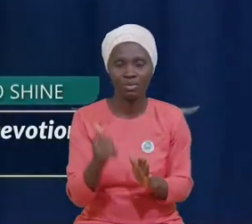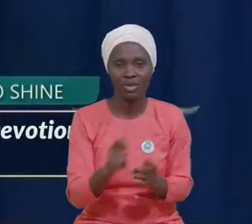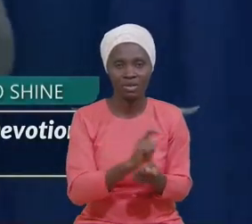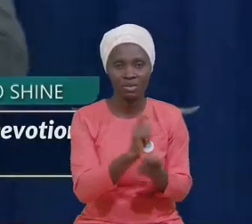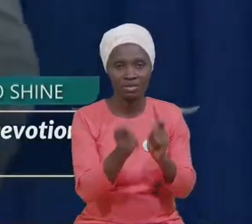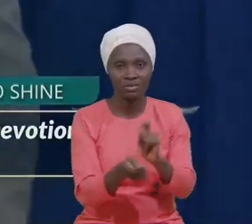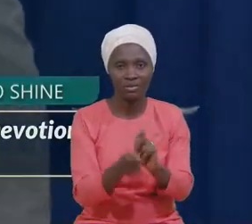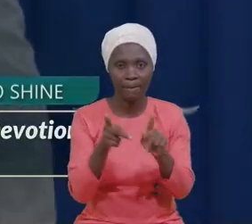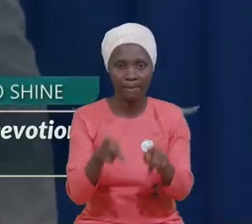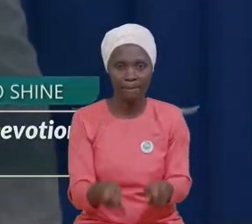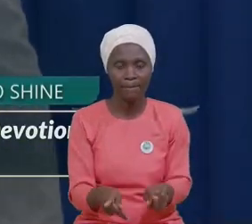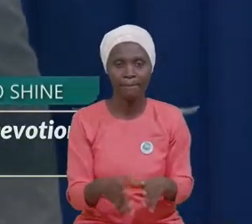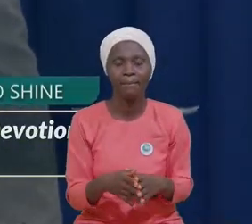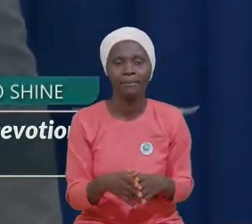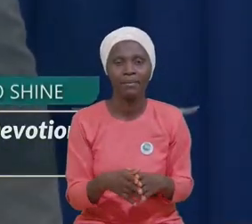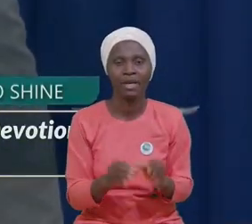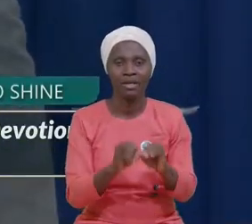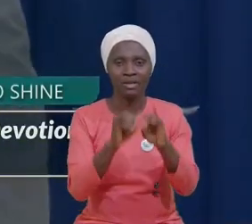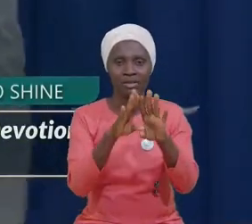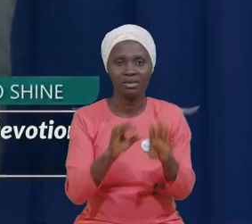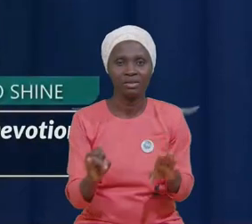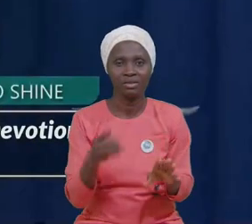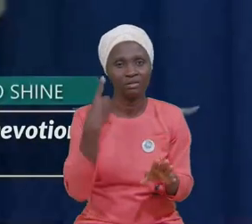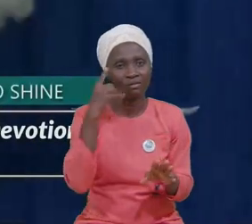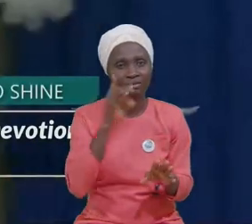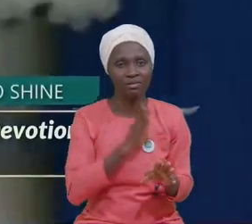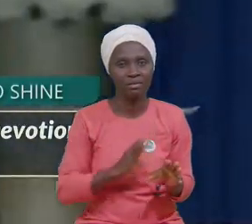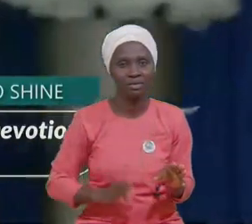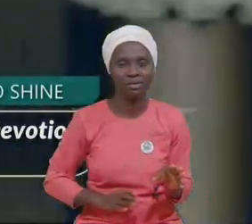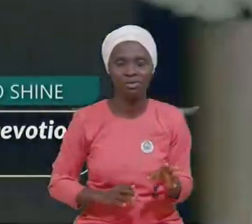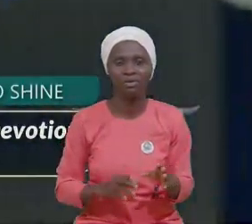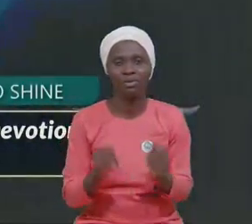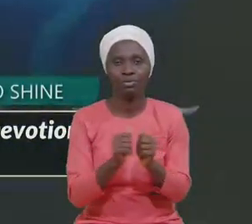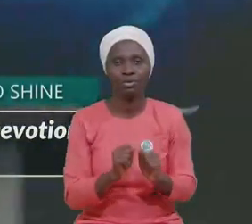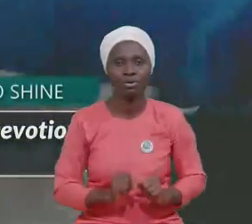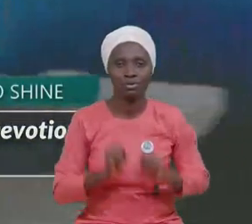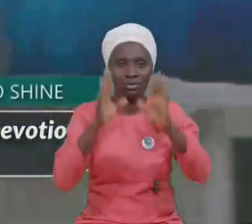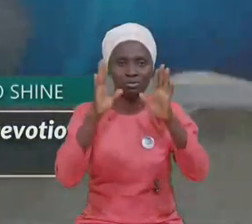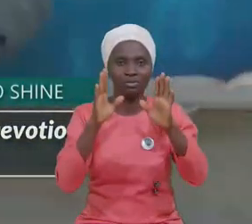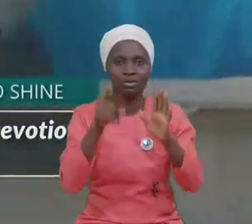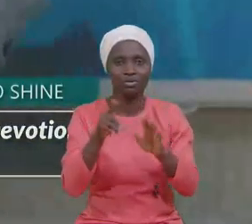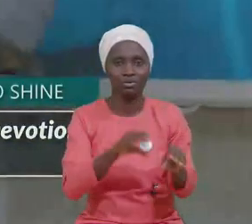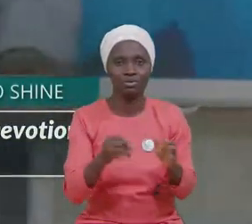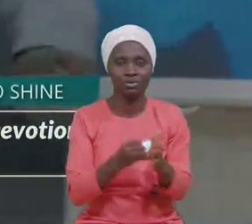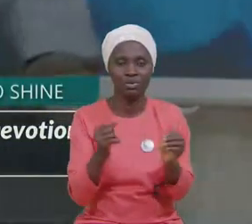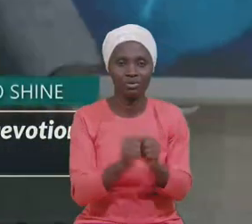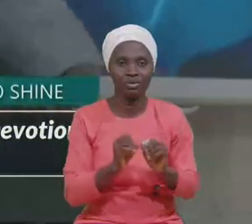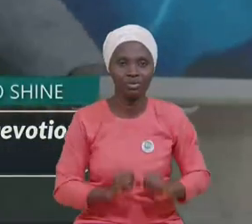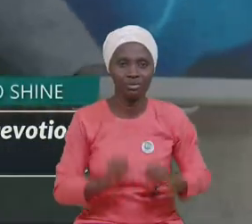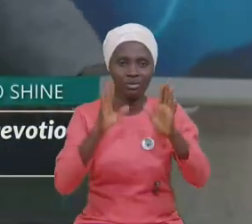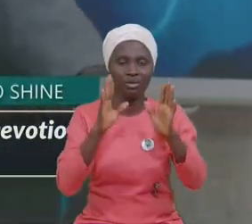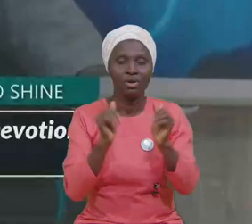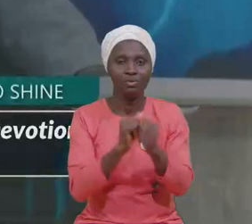Et tu es une créature transformée, brillant, avec dévotion. Tu le fais avec